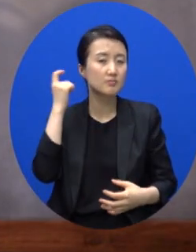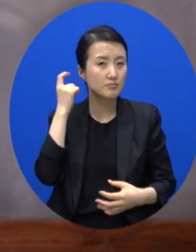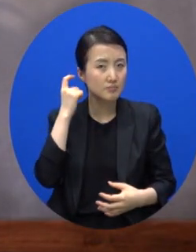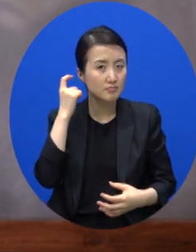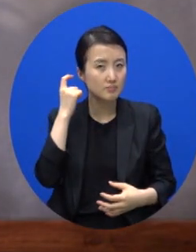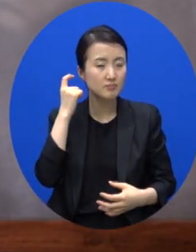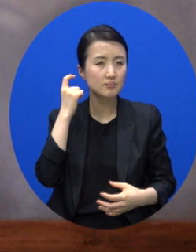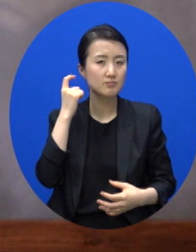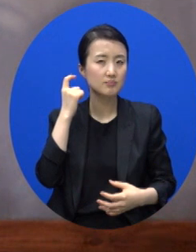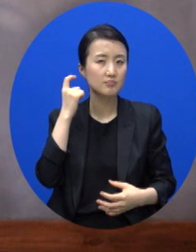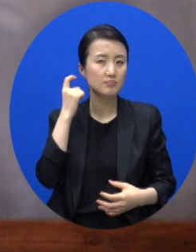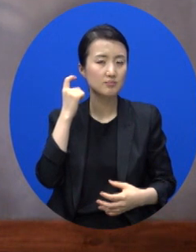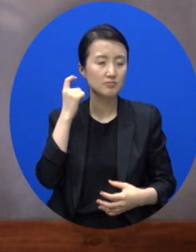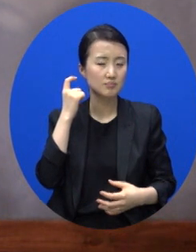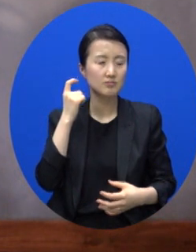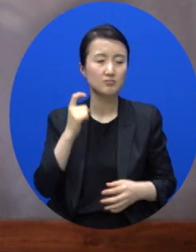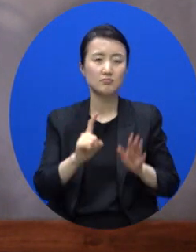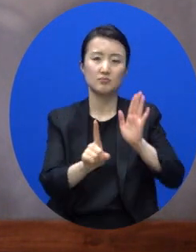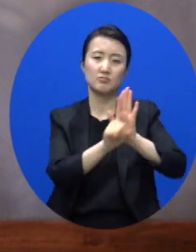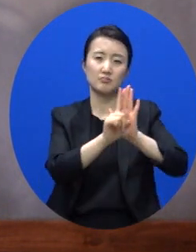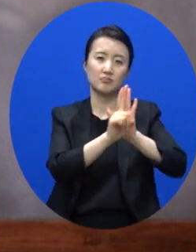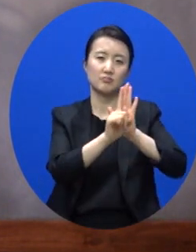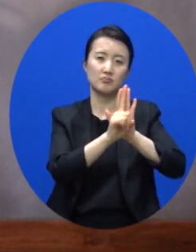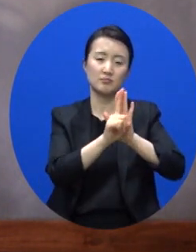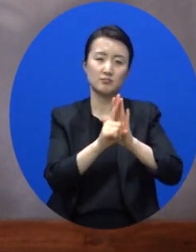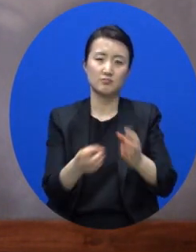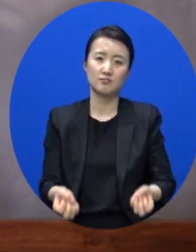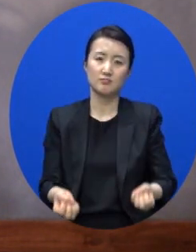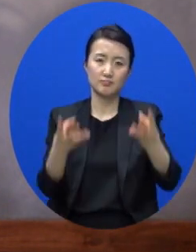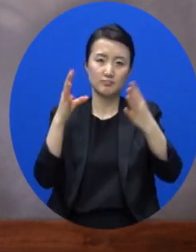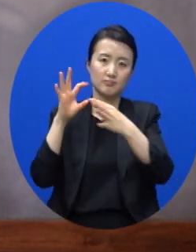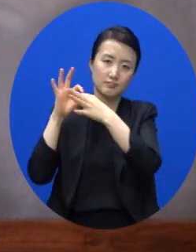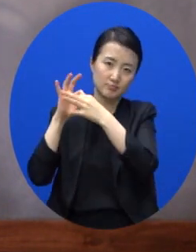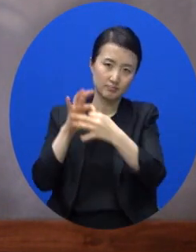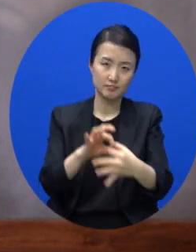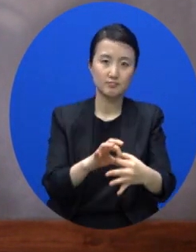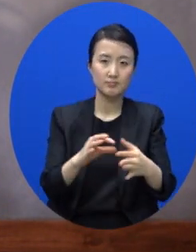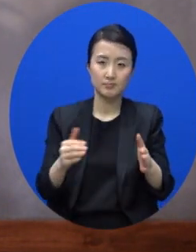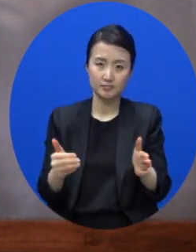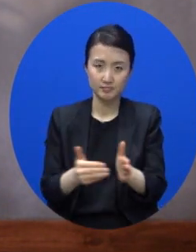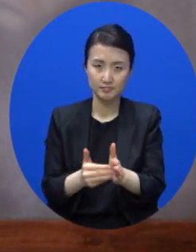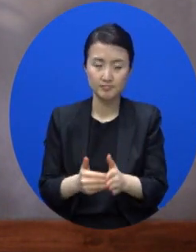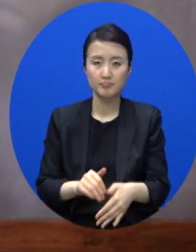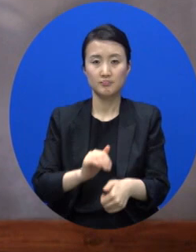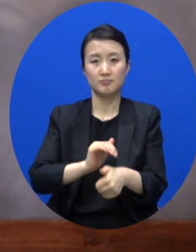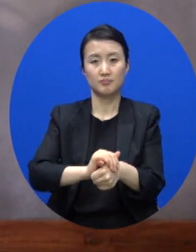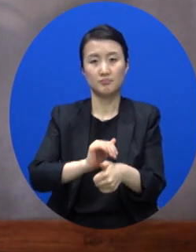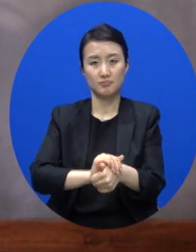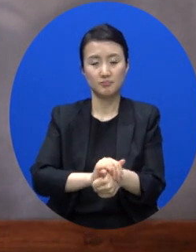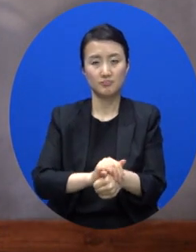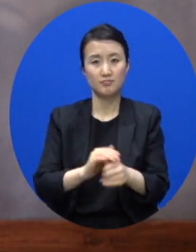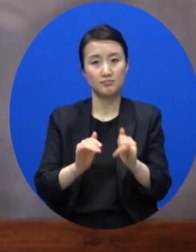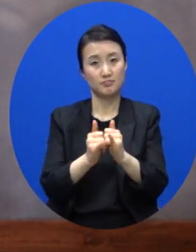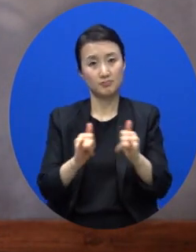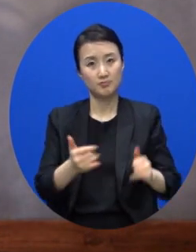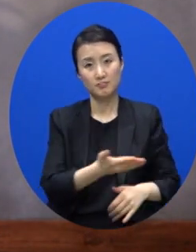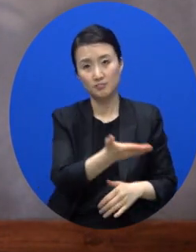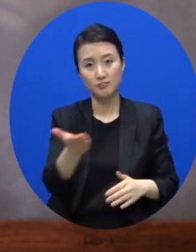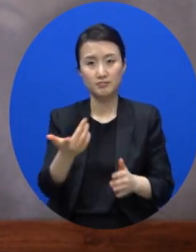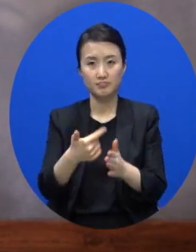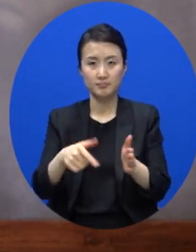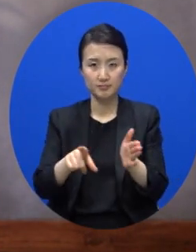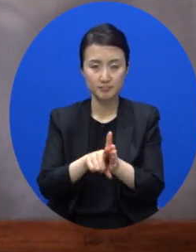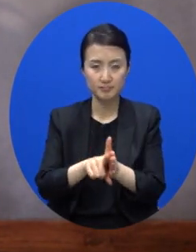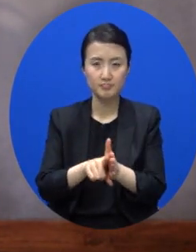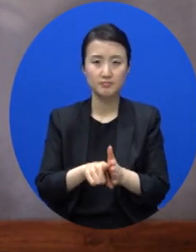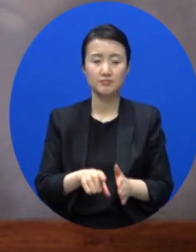연중 행사로서 그 행사를 제가 가지면서 경주 시민들에게 만파식적이라는